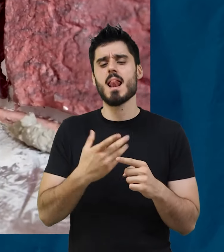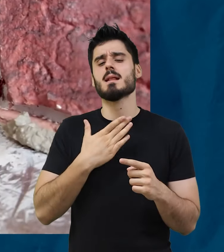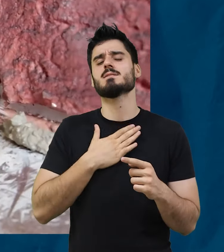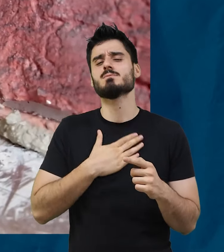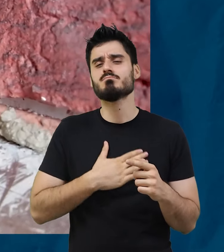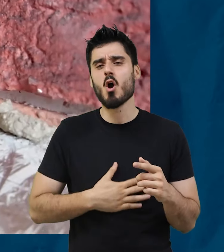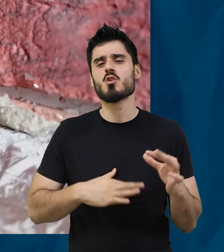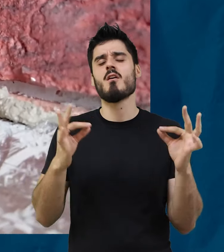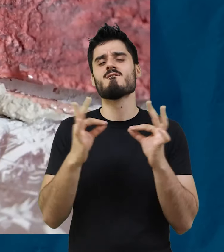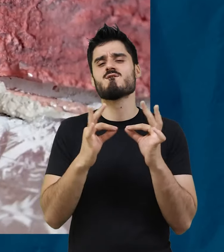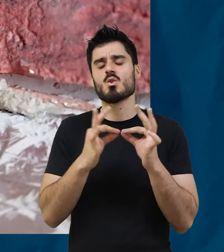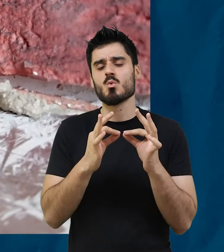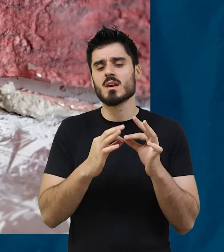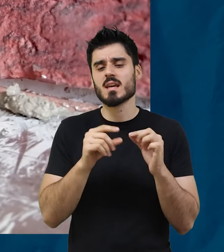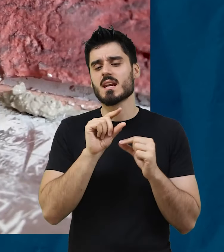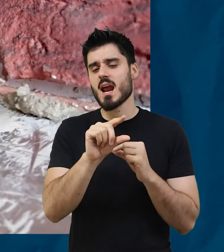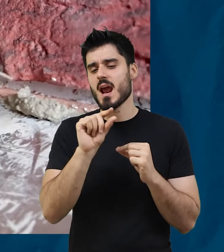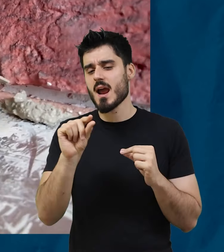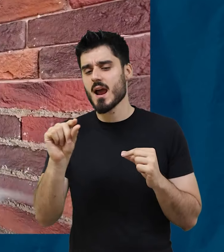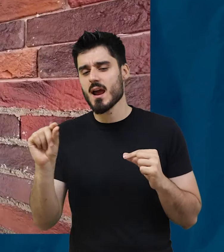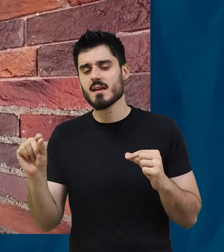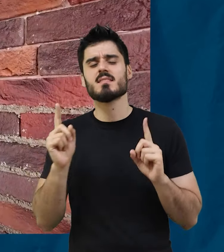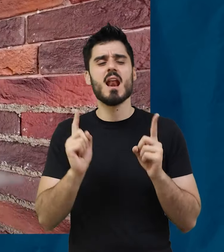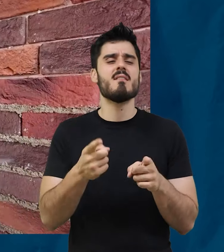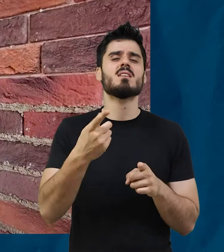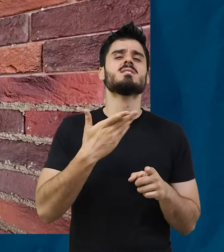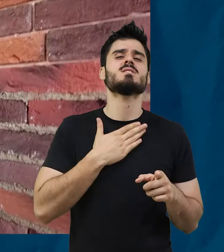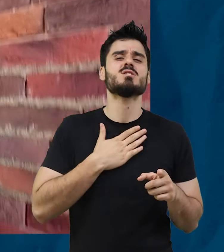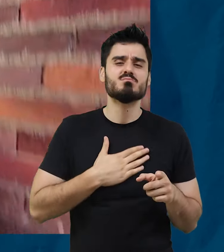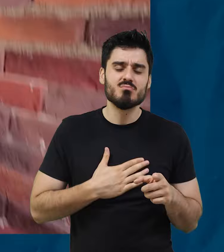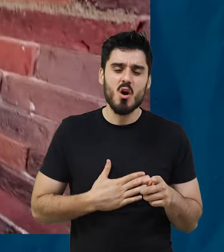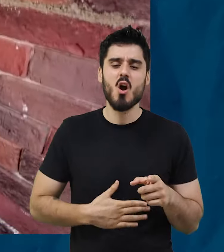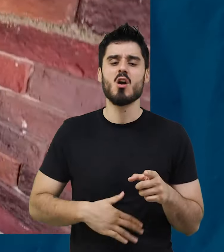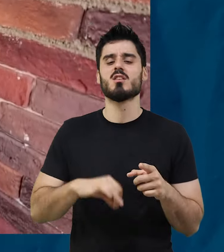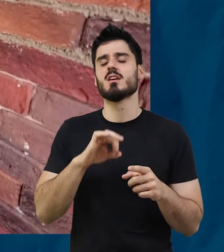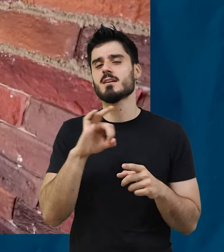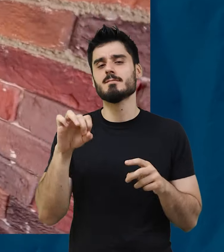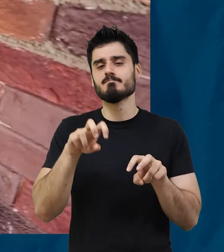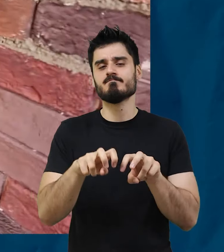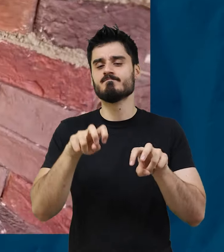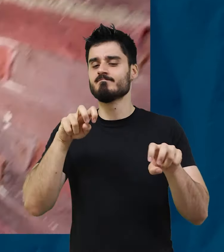спокойно си фугирате. Ако искате да ви върви работа, трябва да сте спокойни и да си отдъхвате.